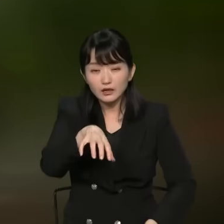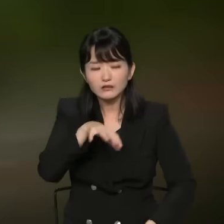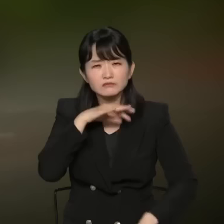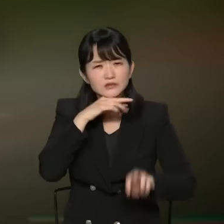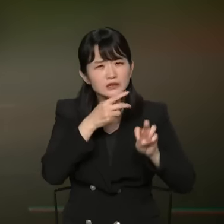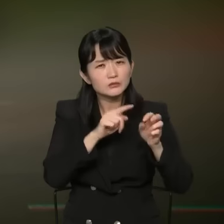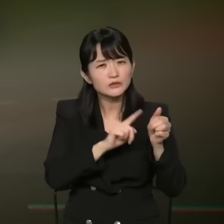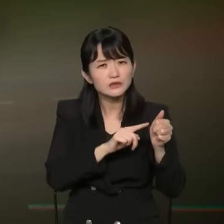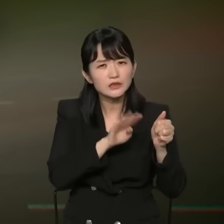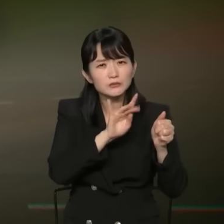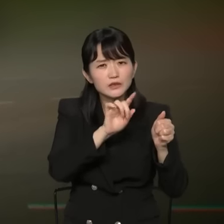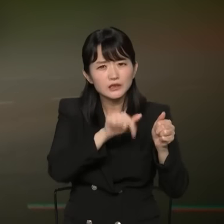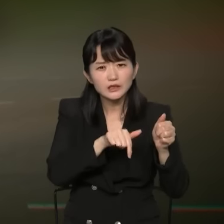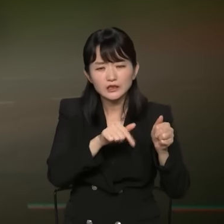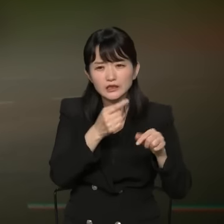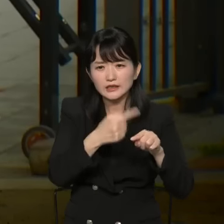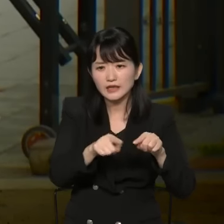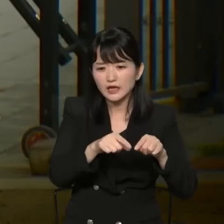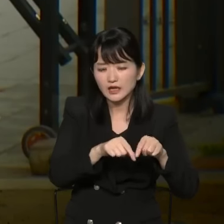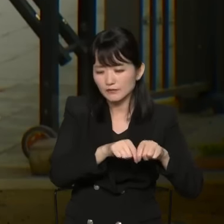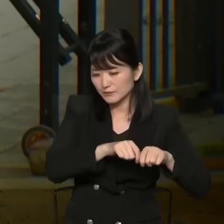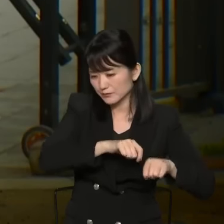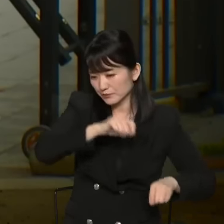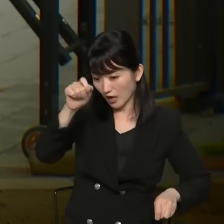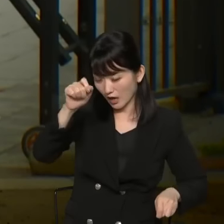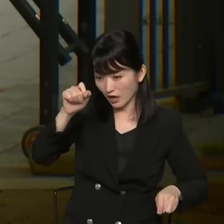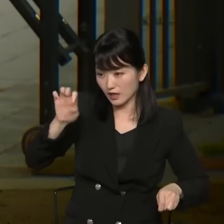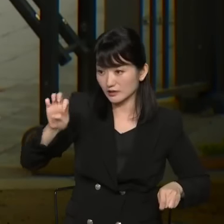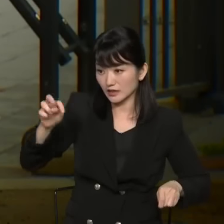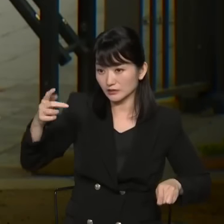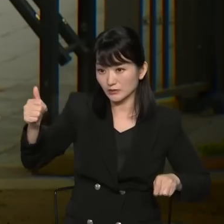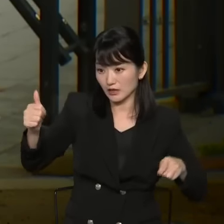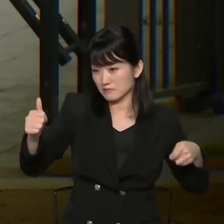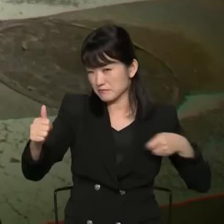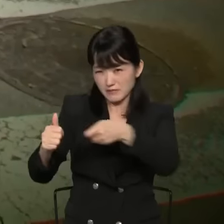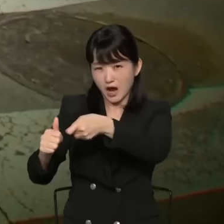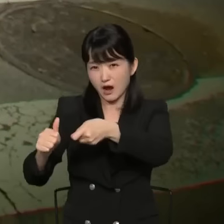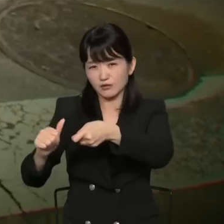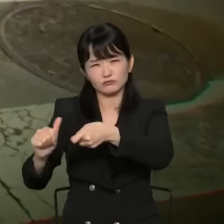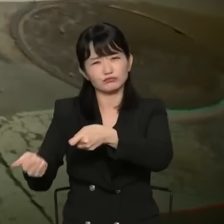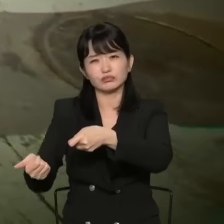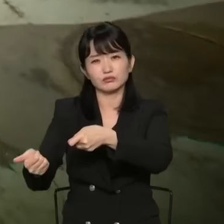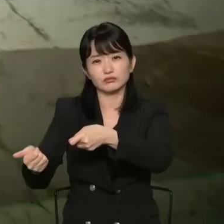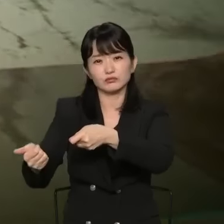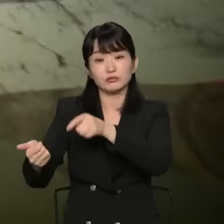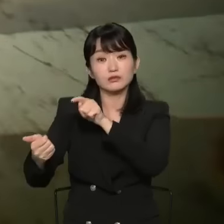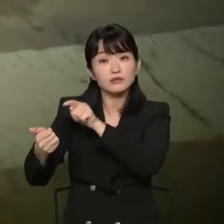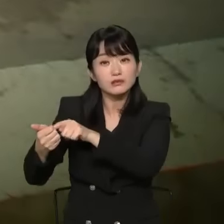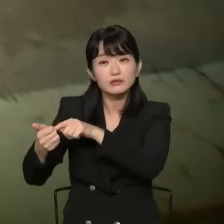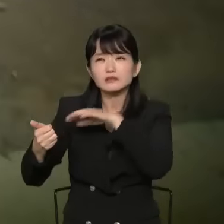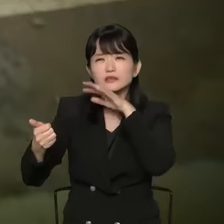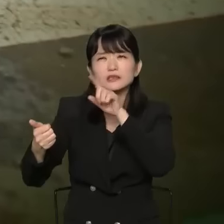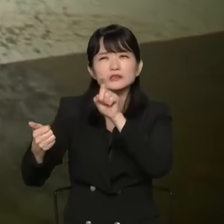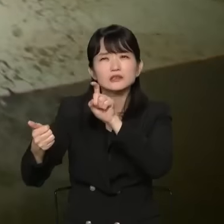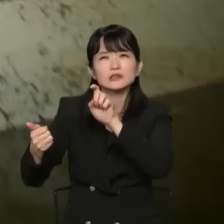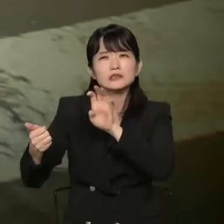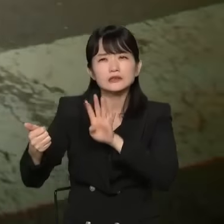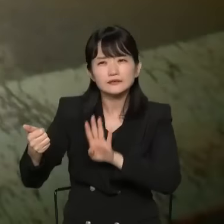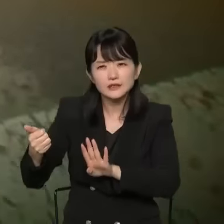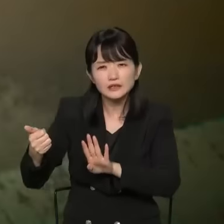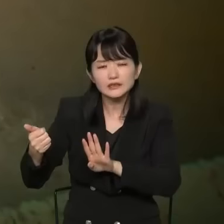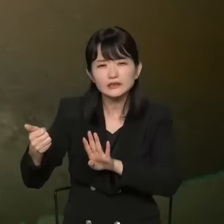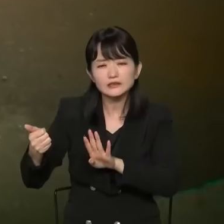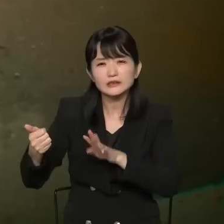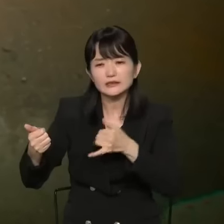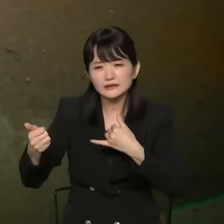30대 남성 백모 씨가 휘두른 일본도에 40대 남성이 숨졌습니다. 피해자는 10살, 4살 난 두